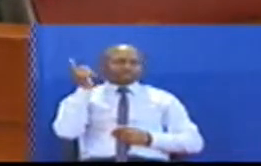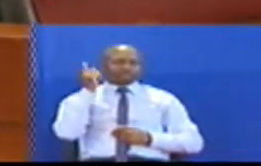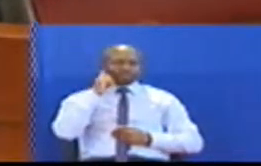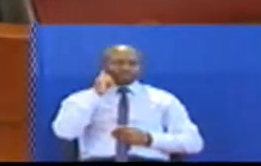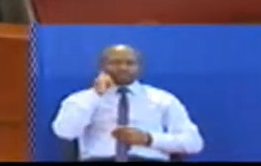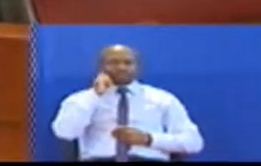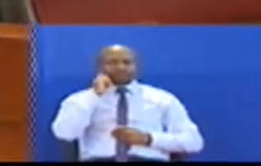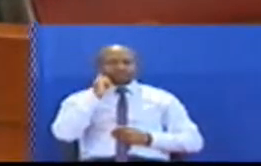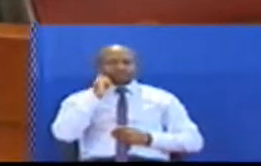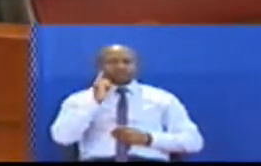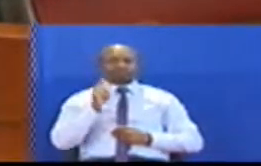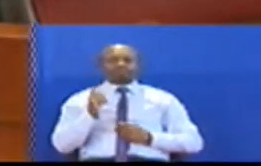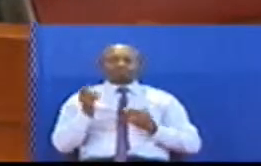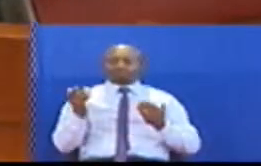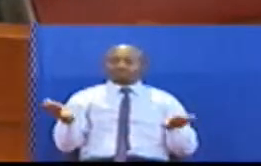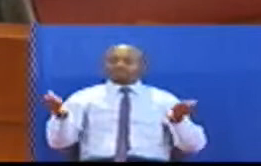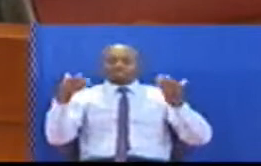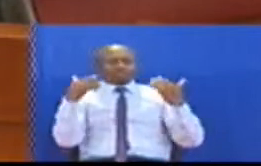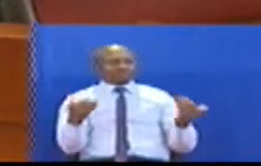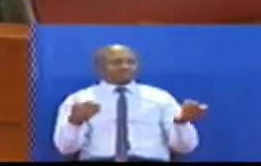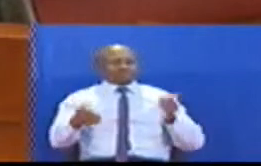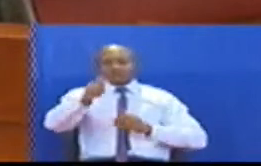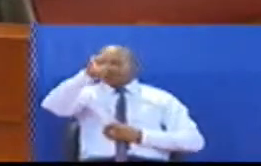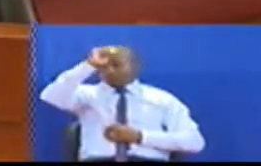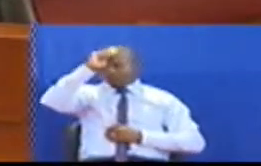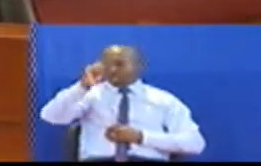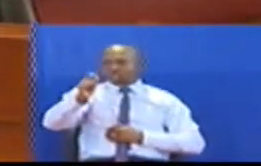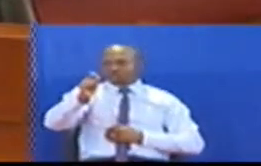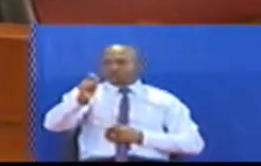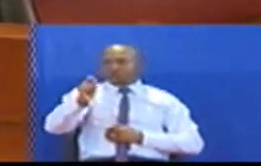Mheshimiwa Bungara. Sasa ni